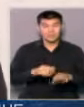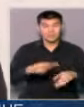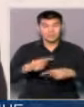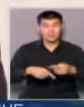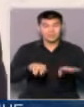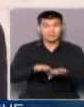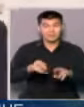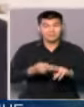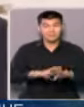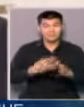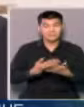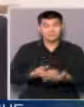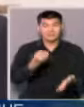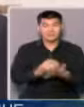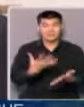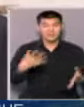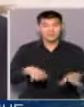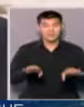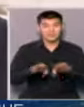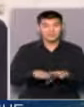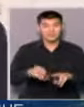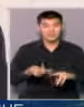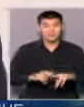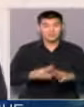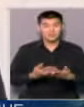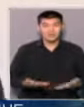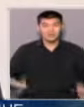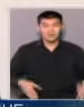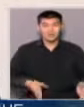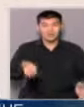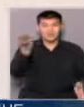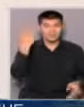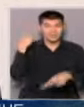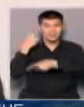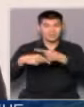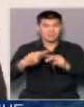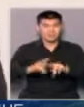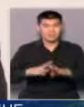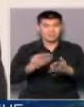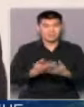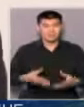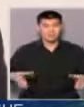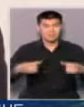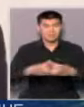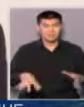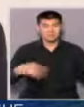біткен қасиетін дәріптейтін көне аспабымыз осы ұлттық